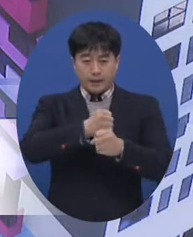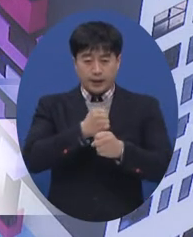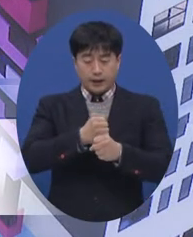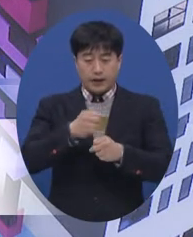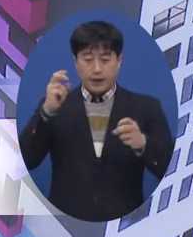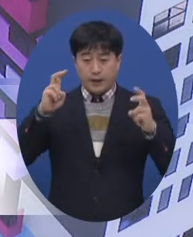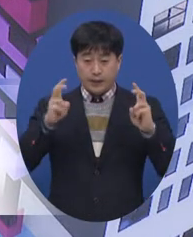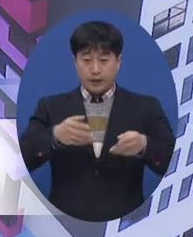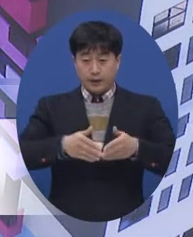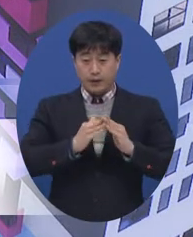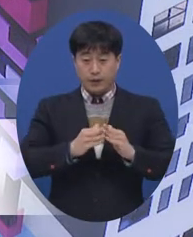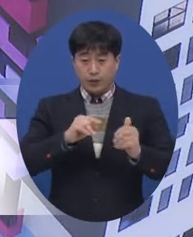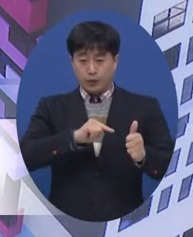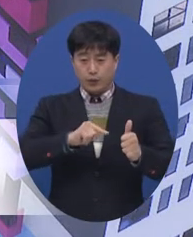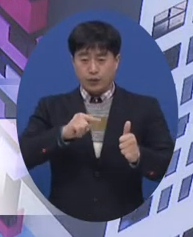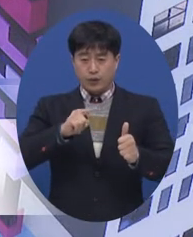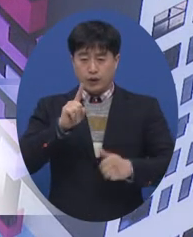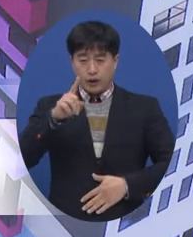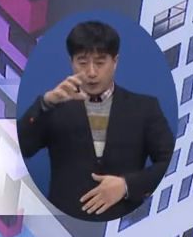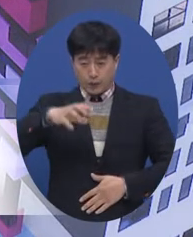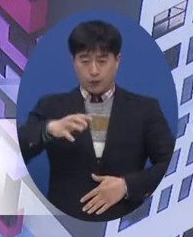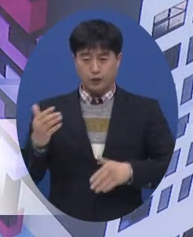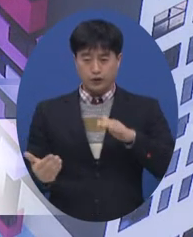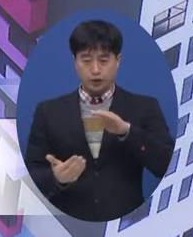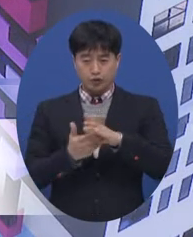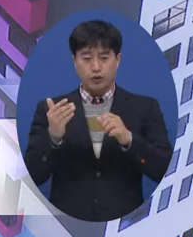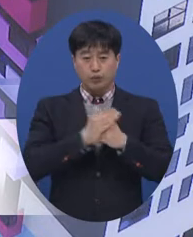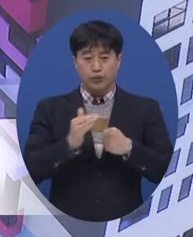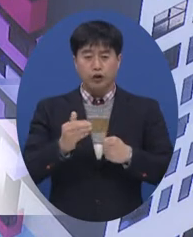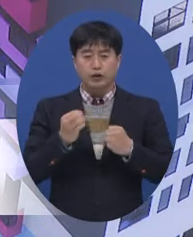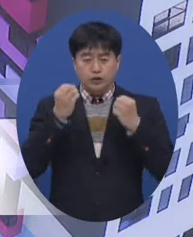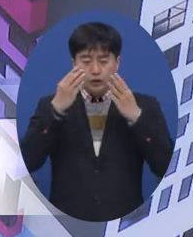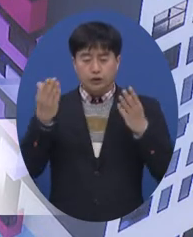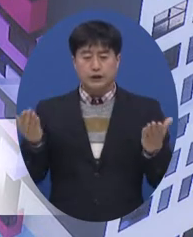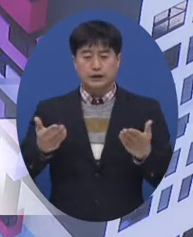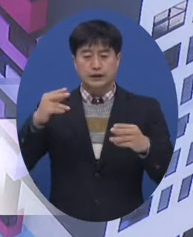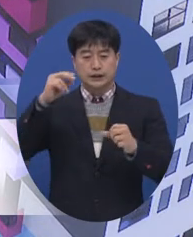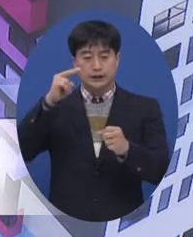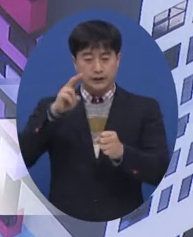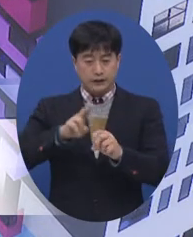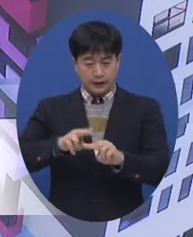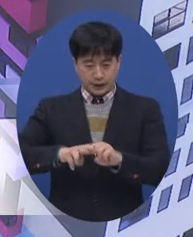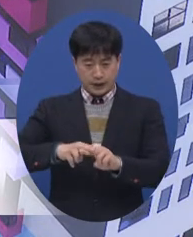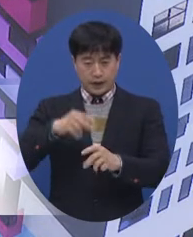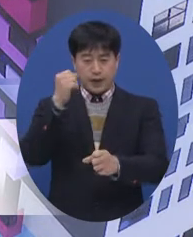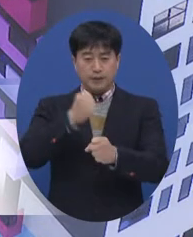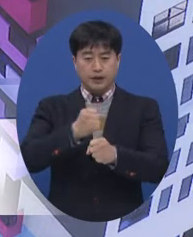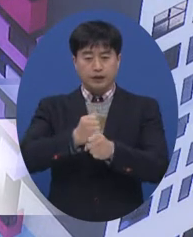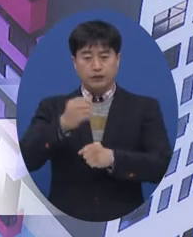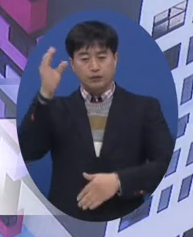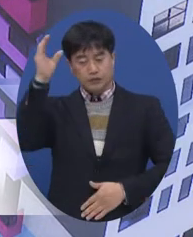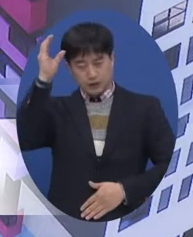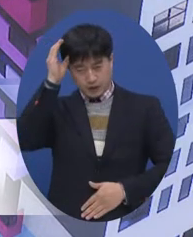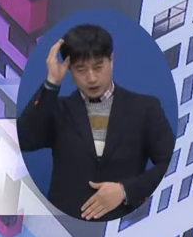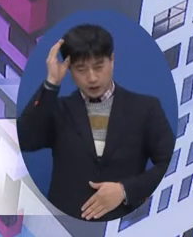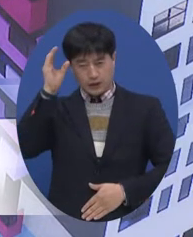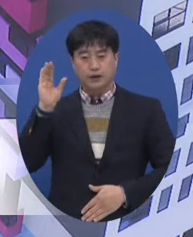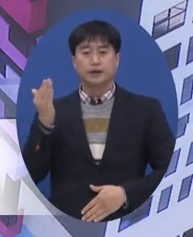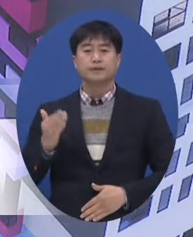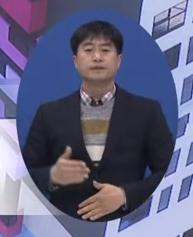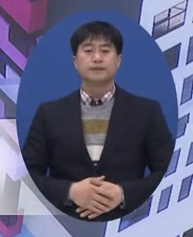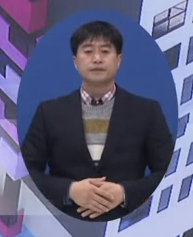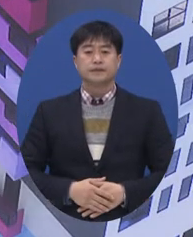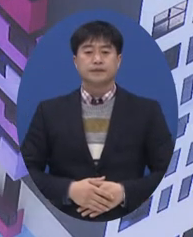창작, 창업, 교육이 한 곳에서 이루어지는 만큼 새로운 일자리